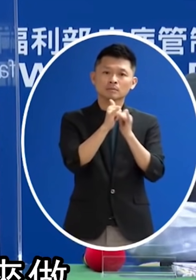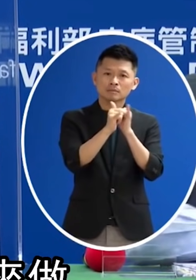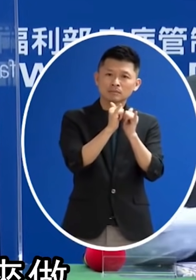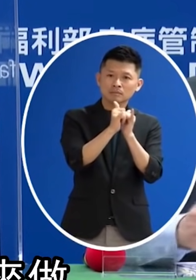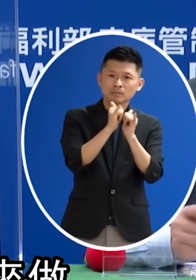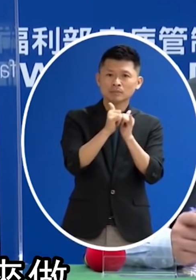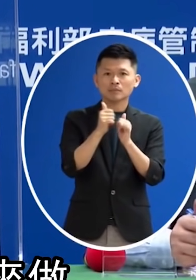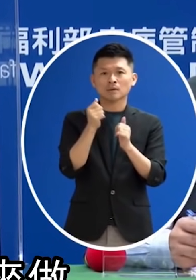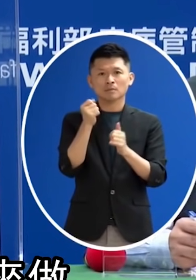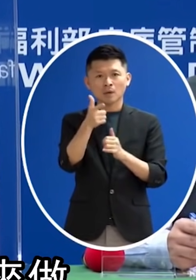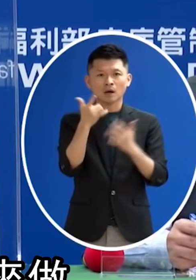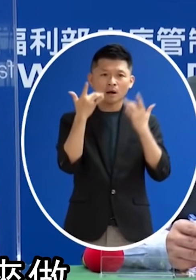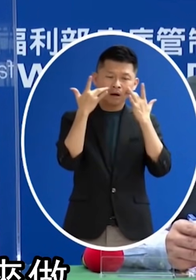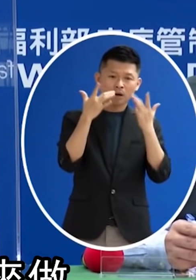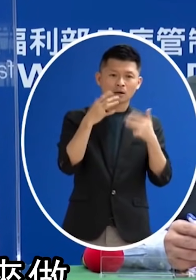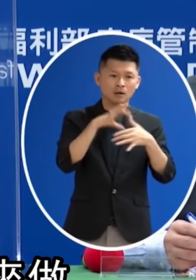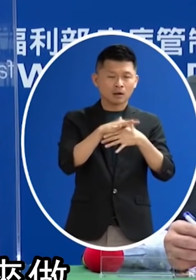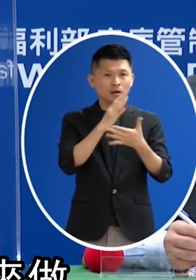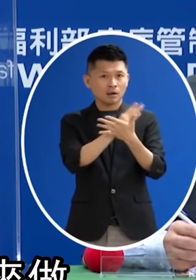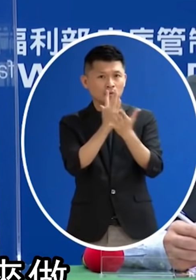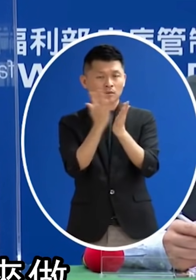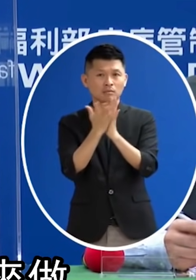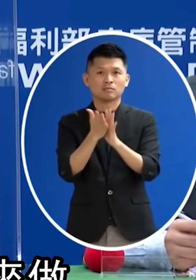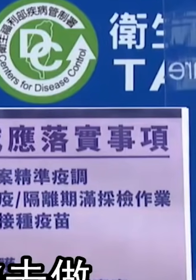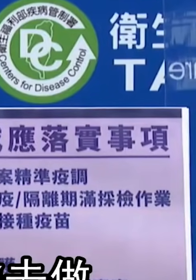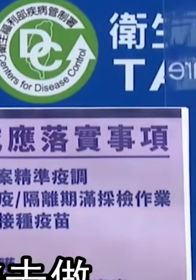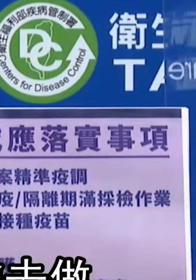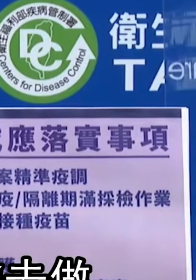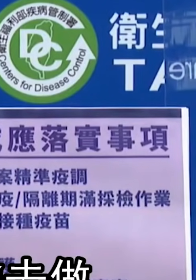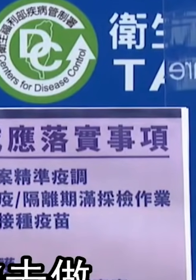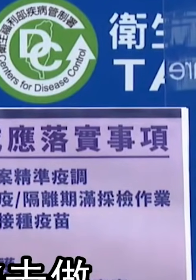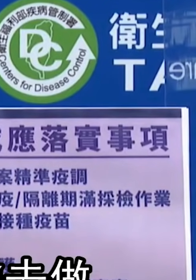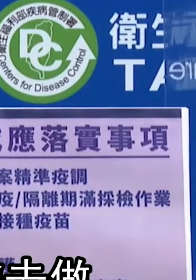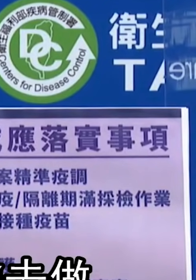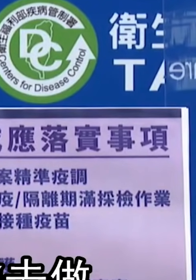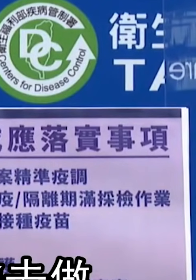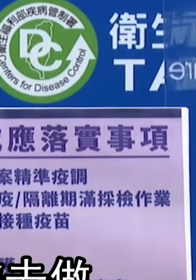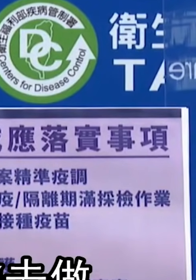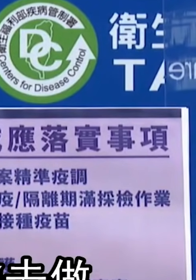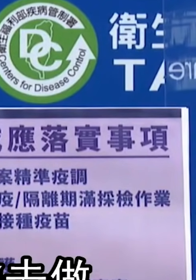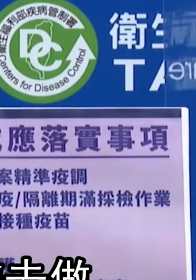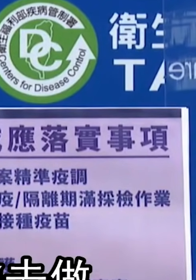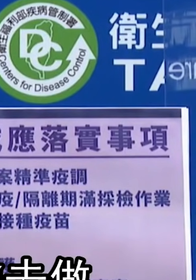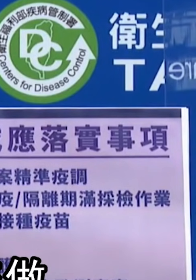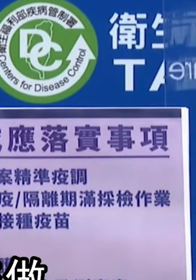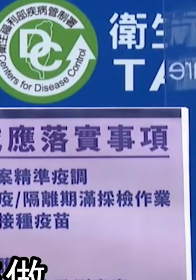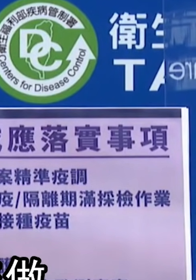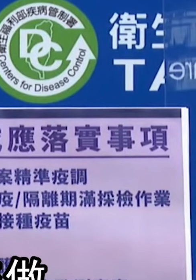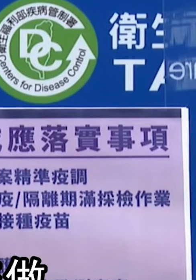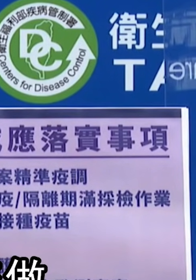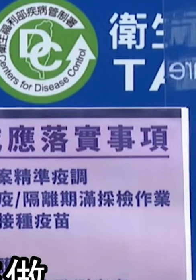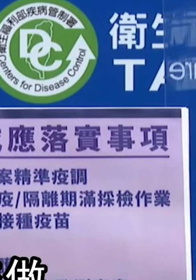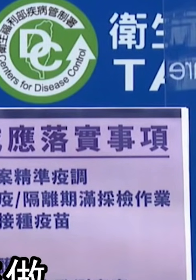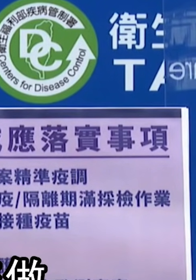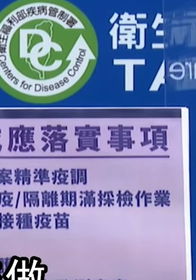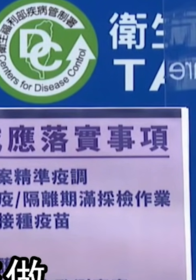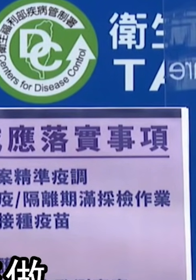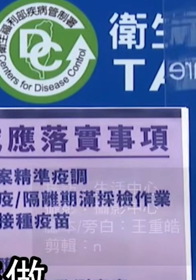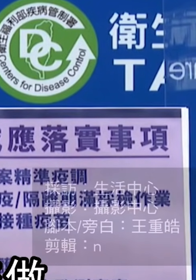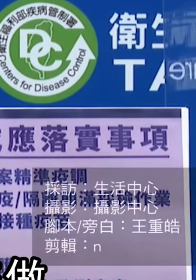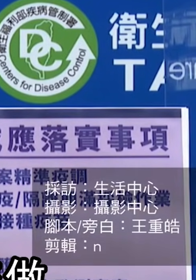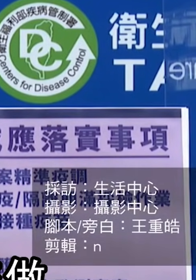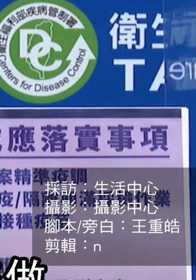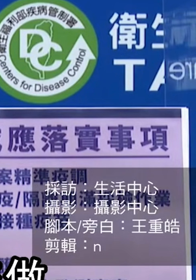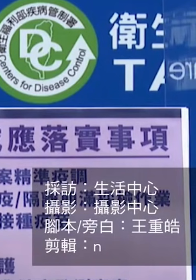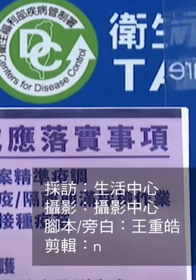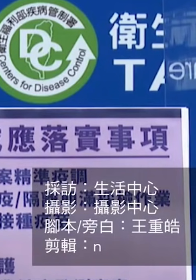业，我们健康监测，这里面来做，当然我们会希望从高风险去做，那其他的地方要